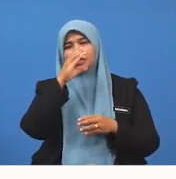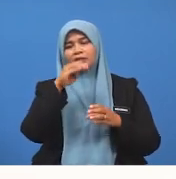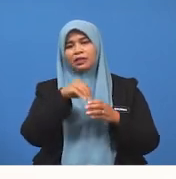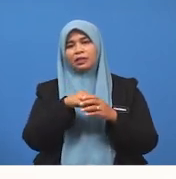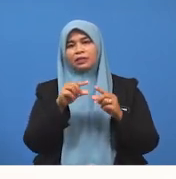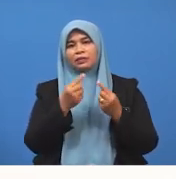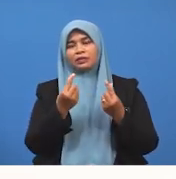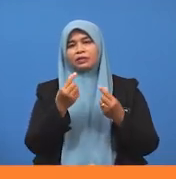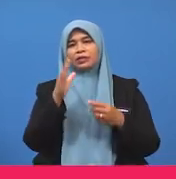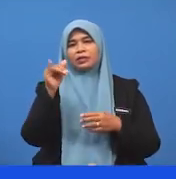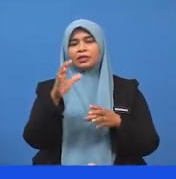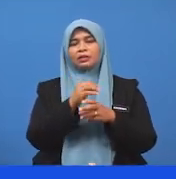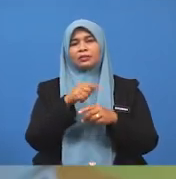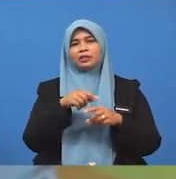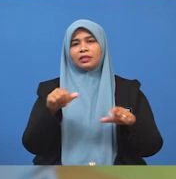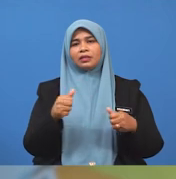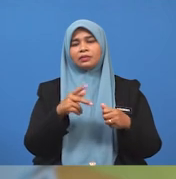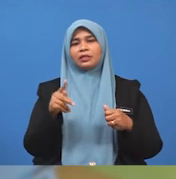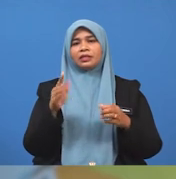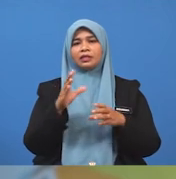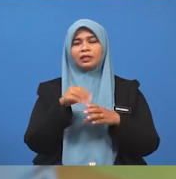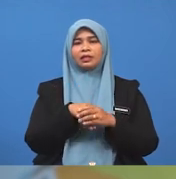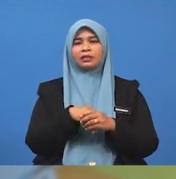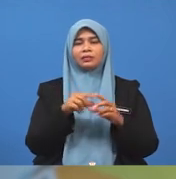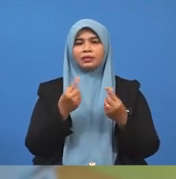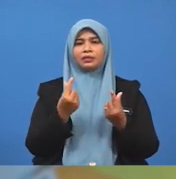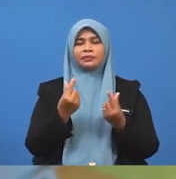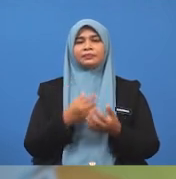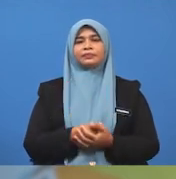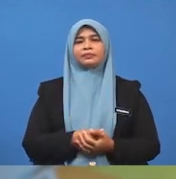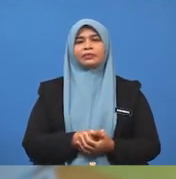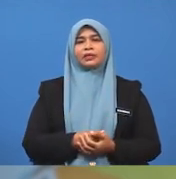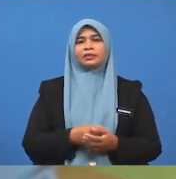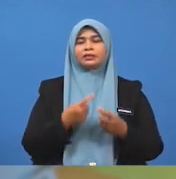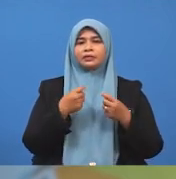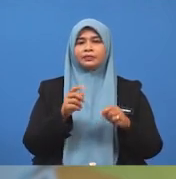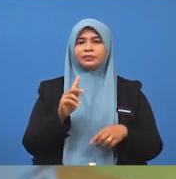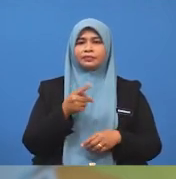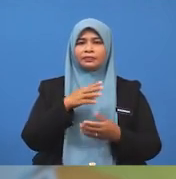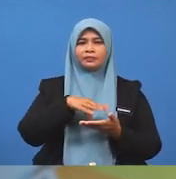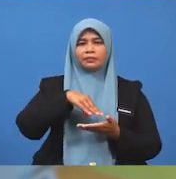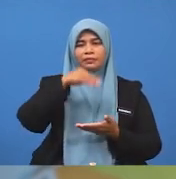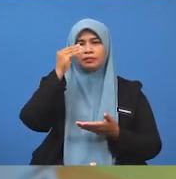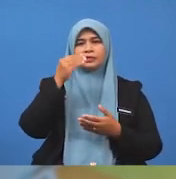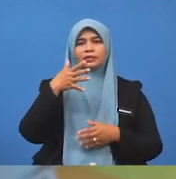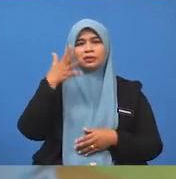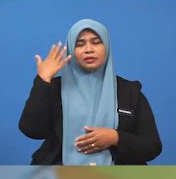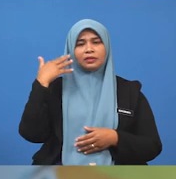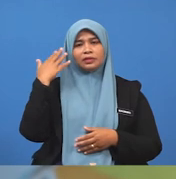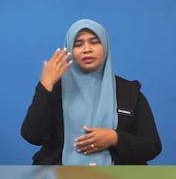diamalkan dalam kehidupan murid-murid yang dihormati sekian setelah kita mempelajari sejarah